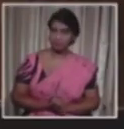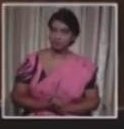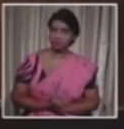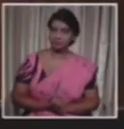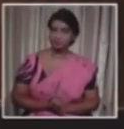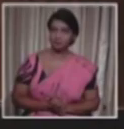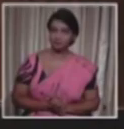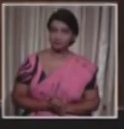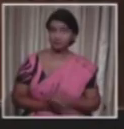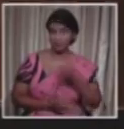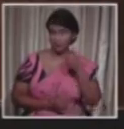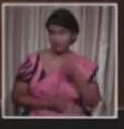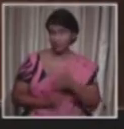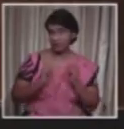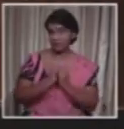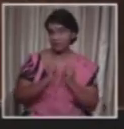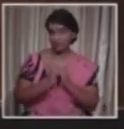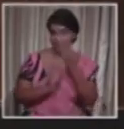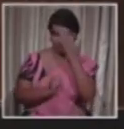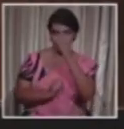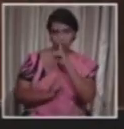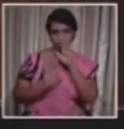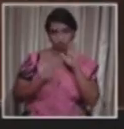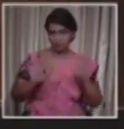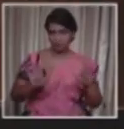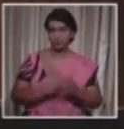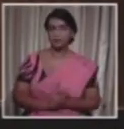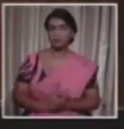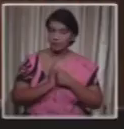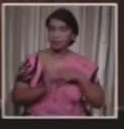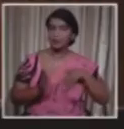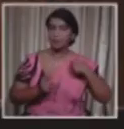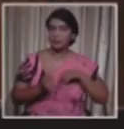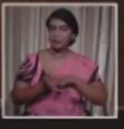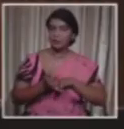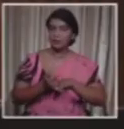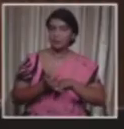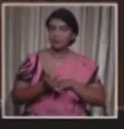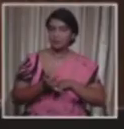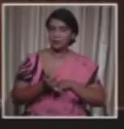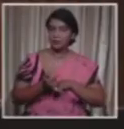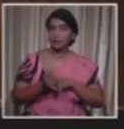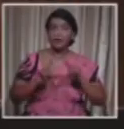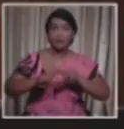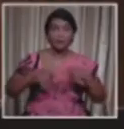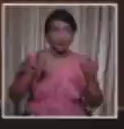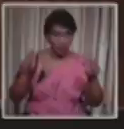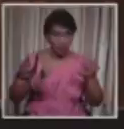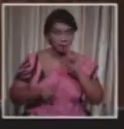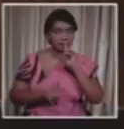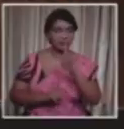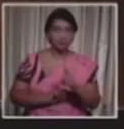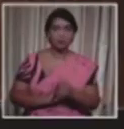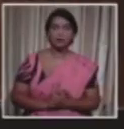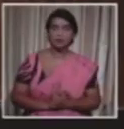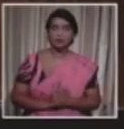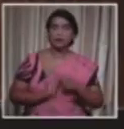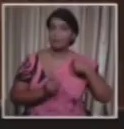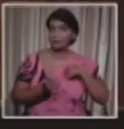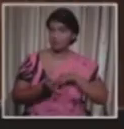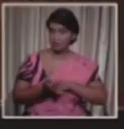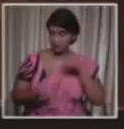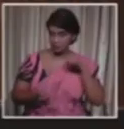ඉතා වැදගත් රාජකාරියක් කරන්නේ, කරුණාකර නිසද්ද වෙන්න මන්තුමාල. වෙනත් නම් තිබෙනවා නම් ඉදිරිපත් කරන්න. ගරු